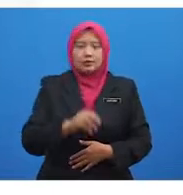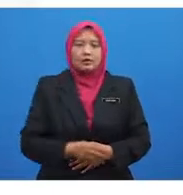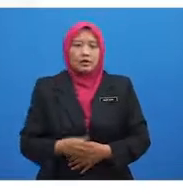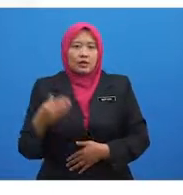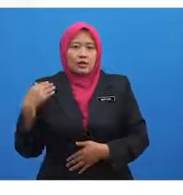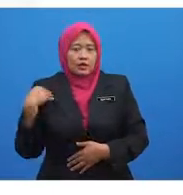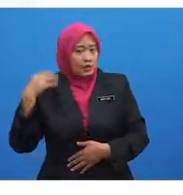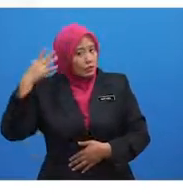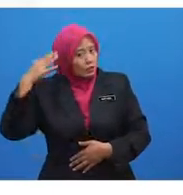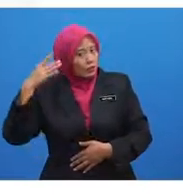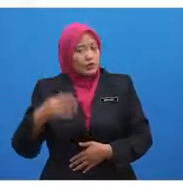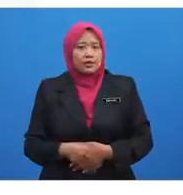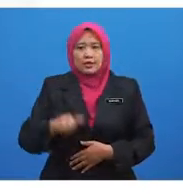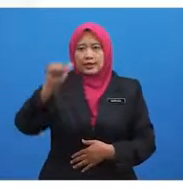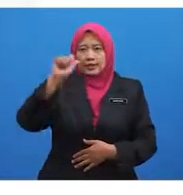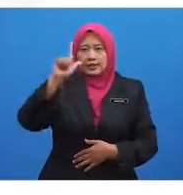bunyi aliterasi.